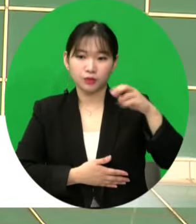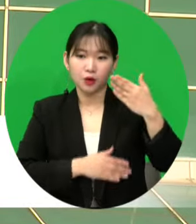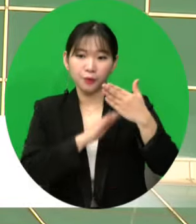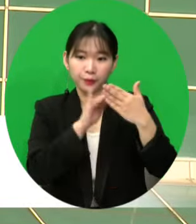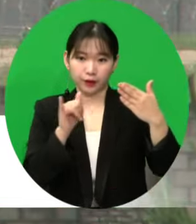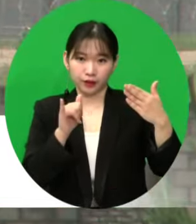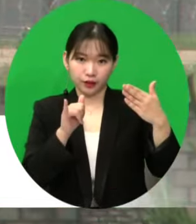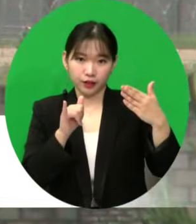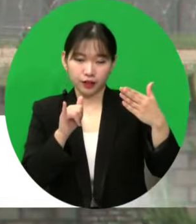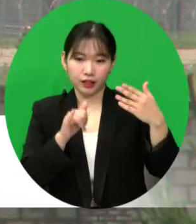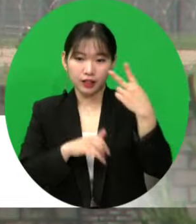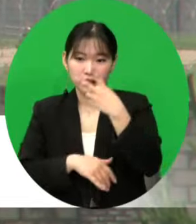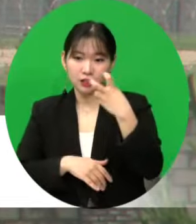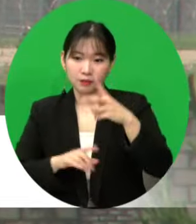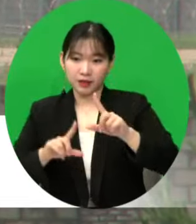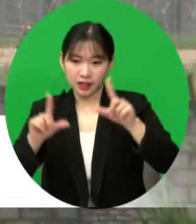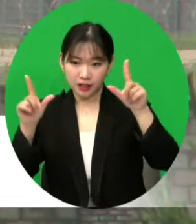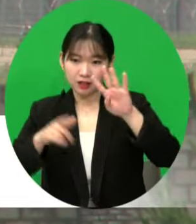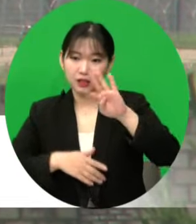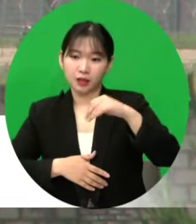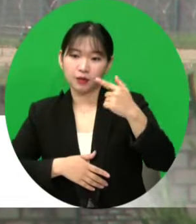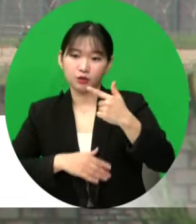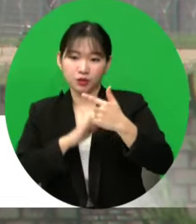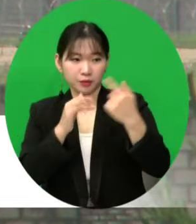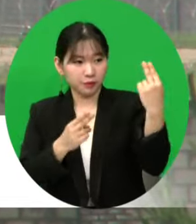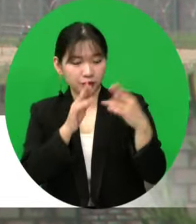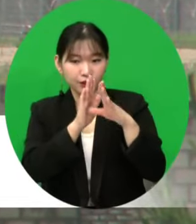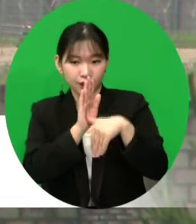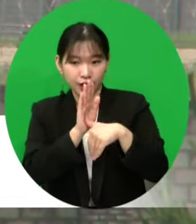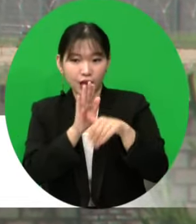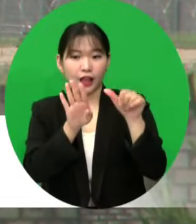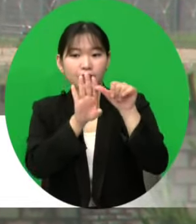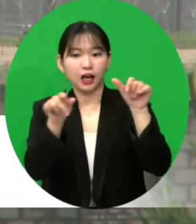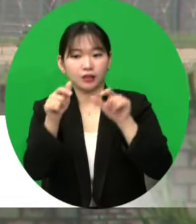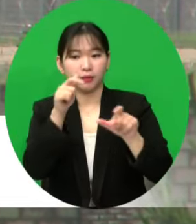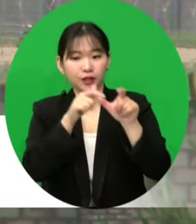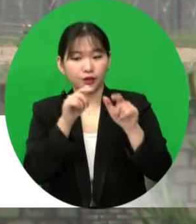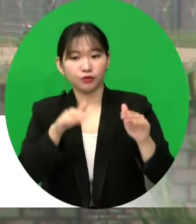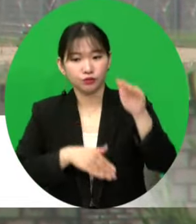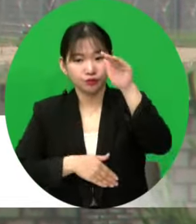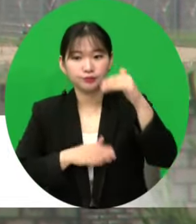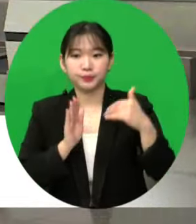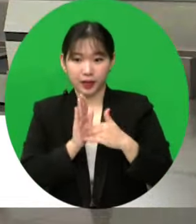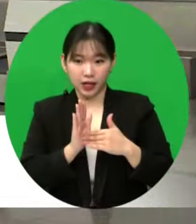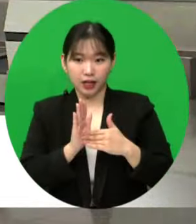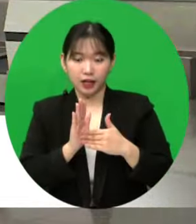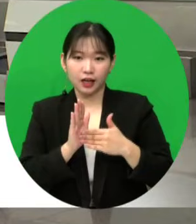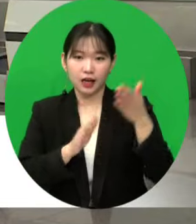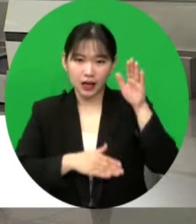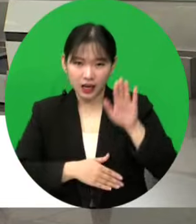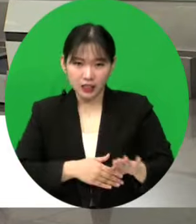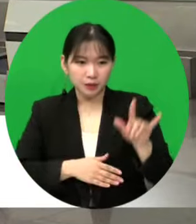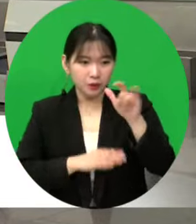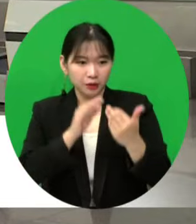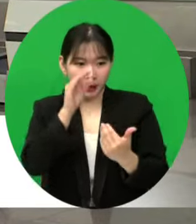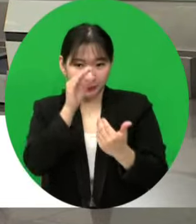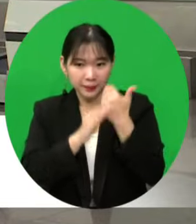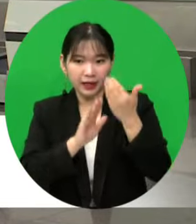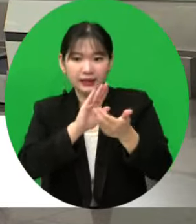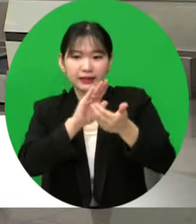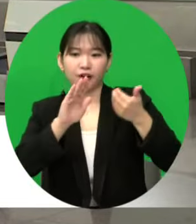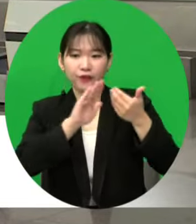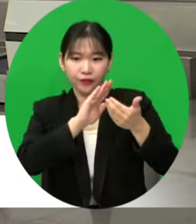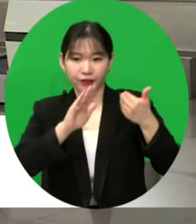238879 2022년 4만 6,000여 명보다 다섯 배 정도 증가했습니다 하지만 코로나 19가